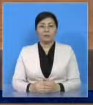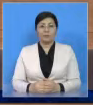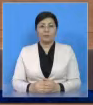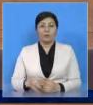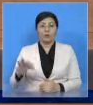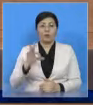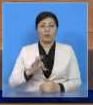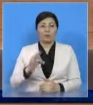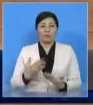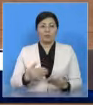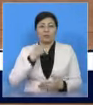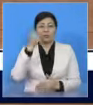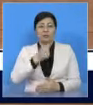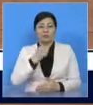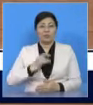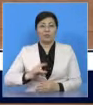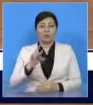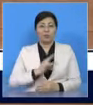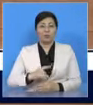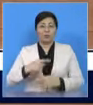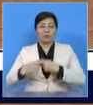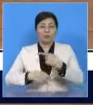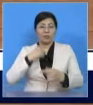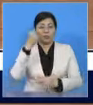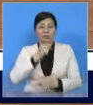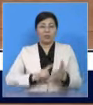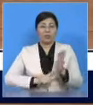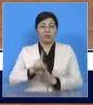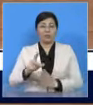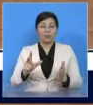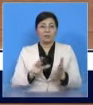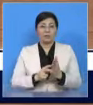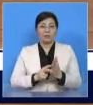Өңірде бұл таңда республикада осы келер жылдан бастап 8 өңір